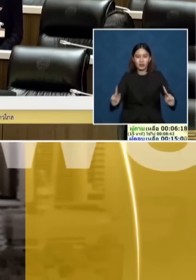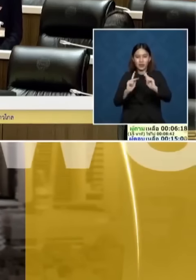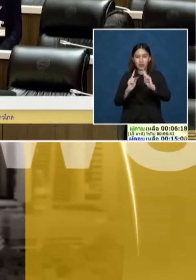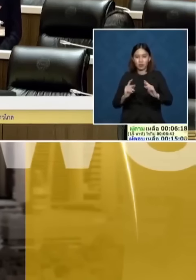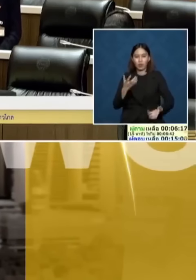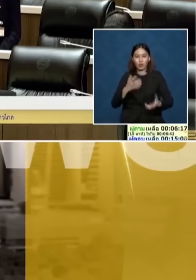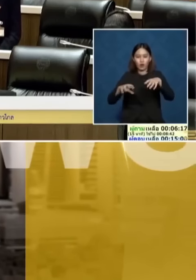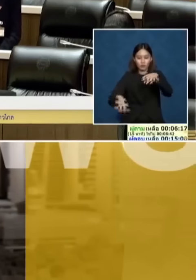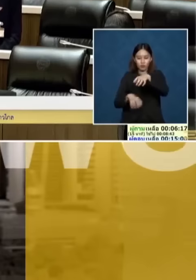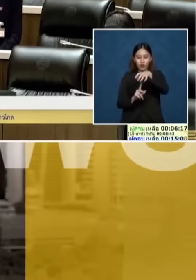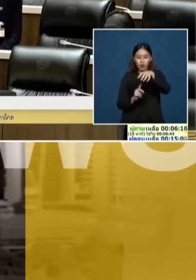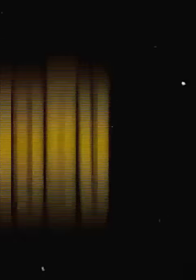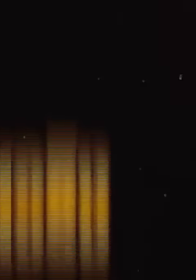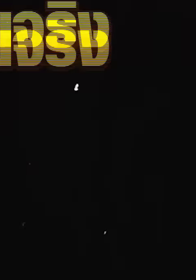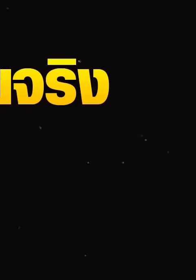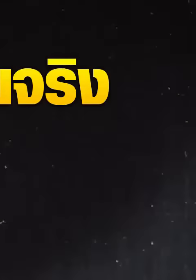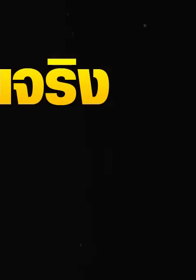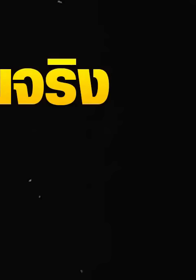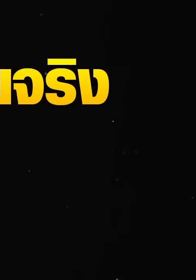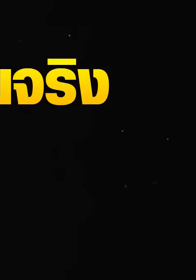ที่ร่ำรวยหรือที่มีอิทธิพลส่วนตัว